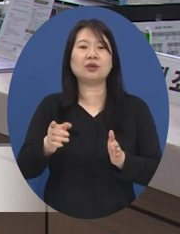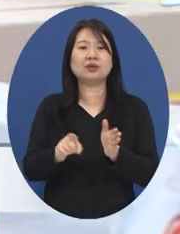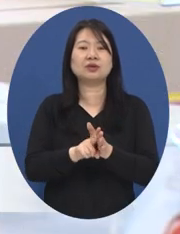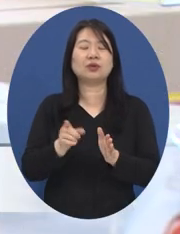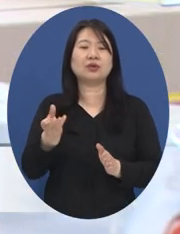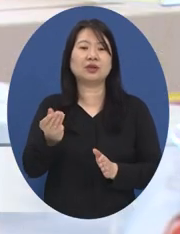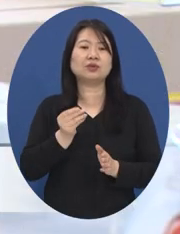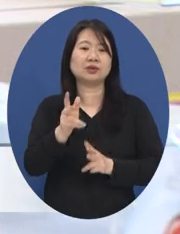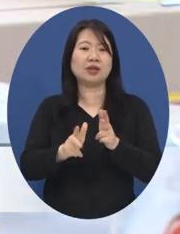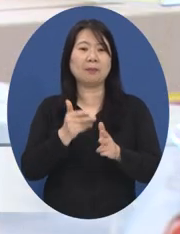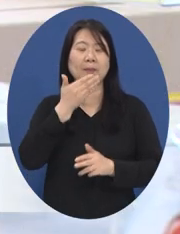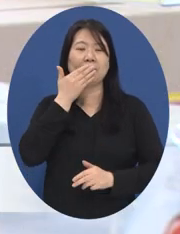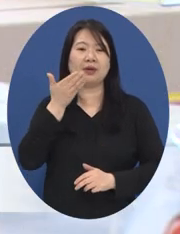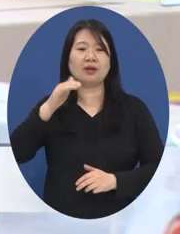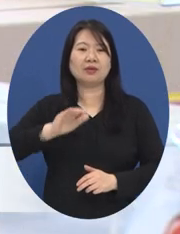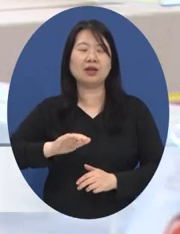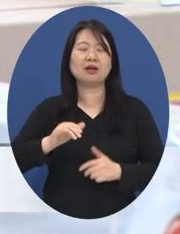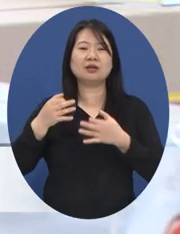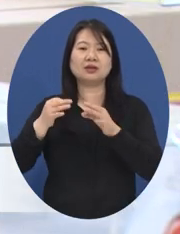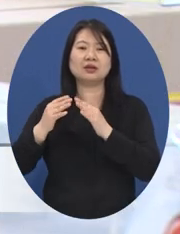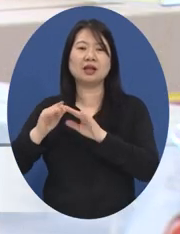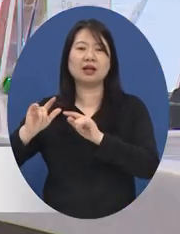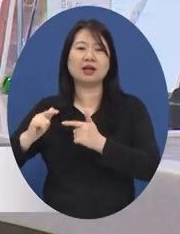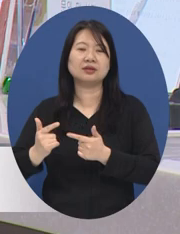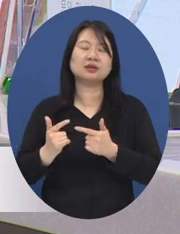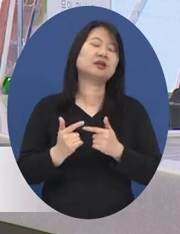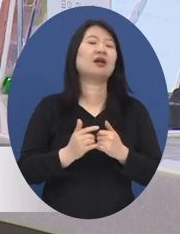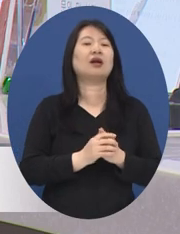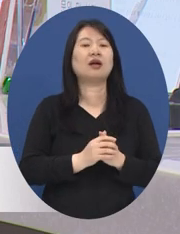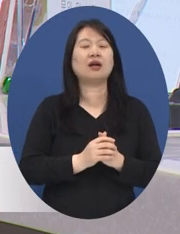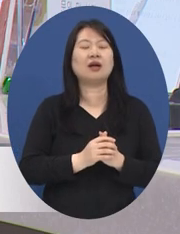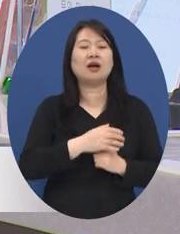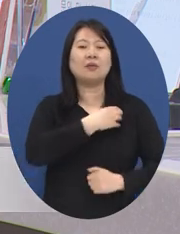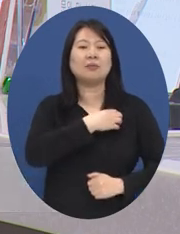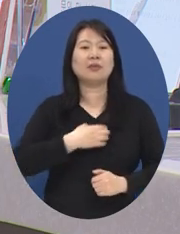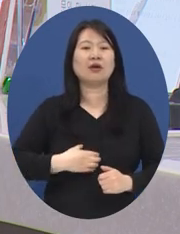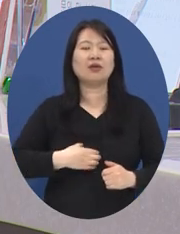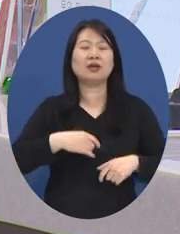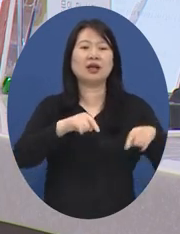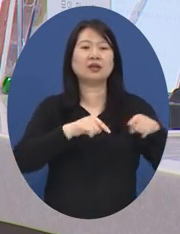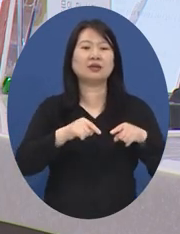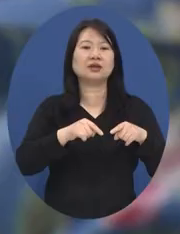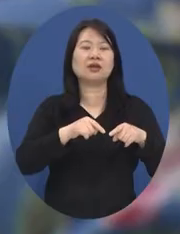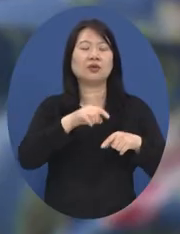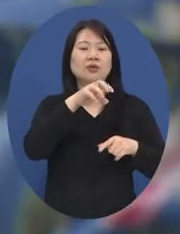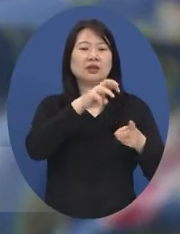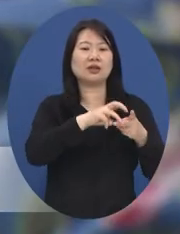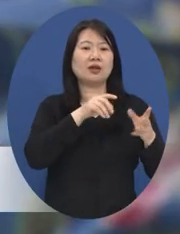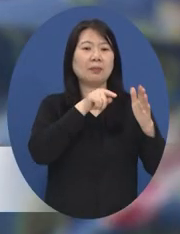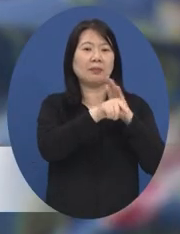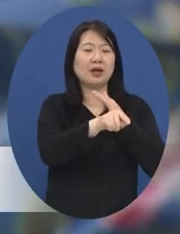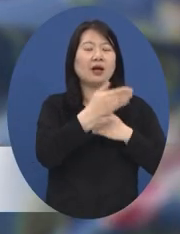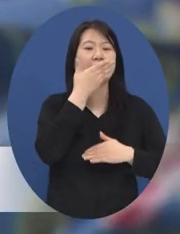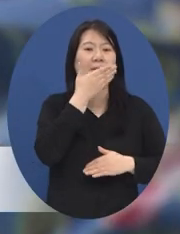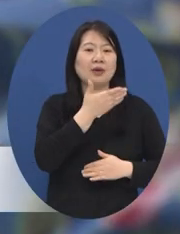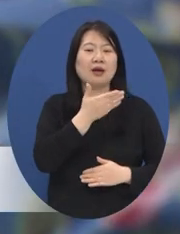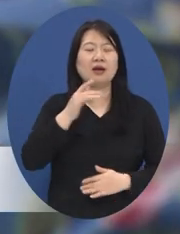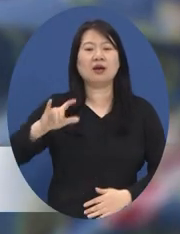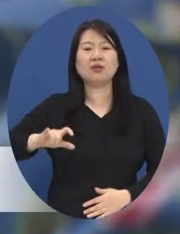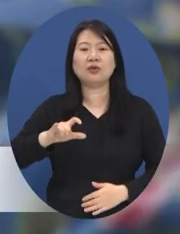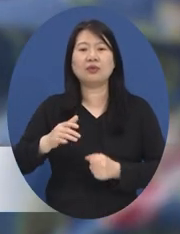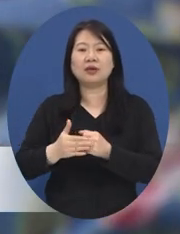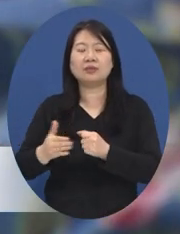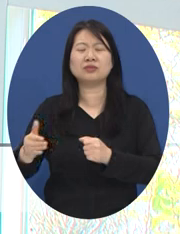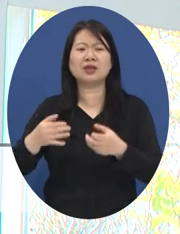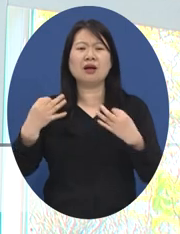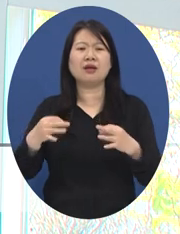사업으로 가능한데 은행이 아닌 읍면동 행정복지센터로 찾아가면 됩니다. 코로나19의 어려움 속에서